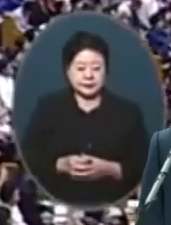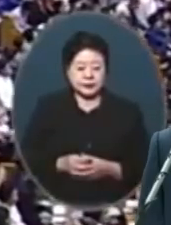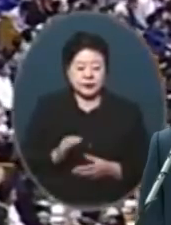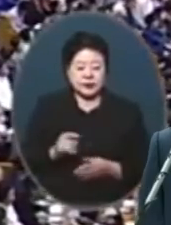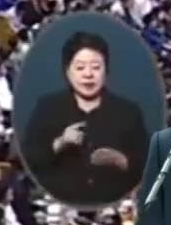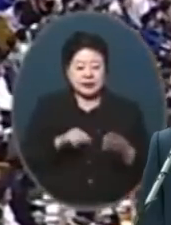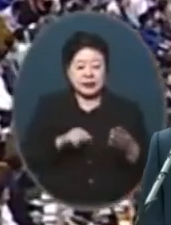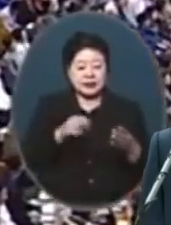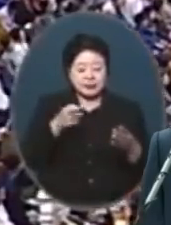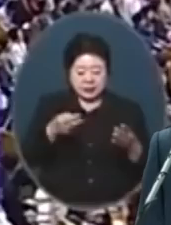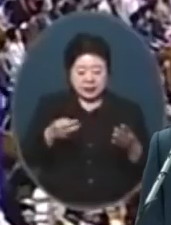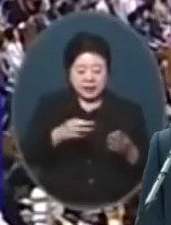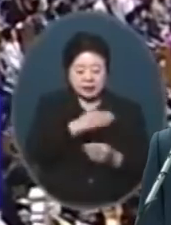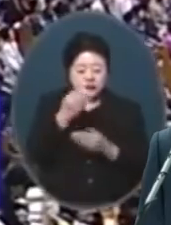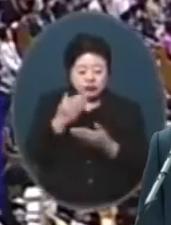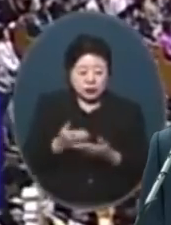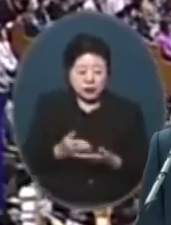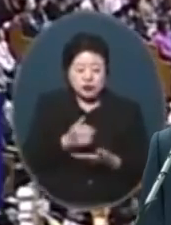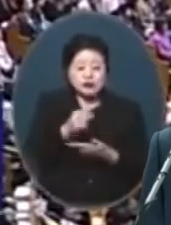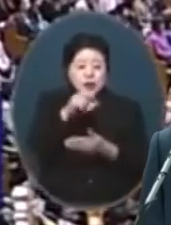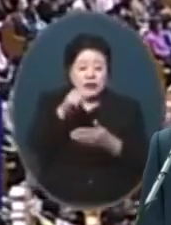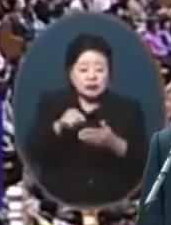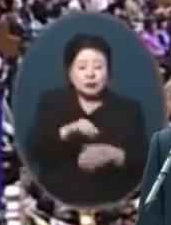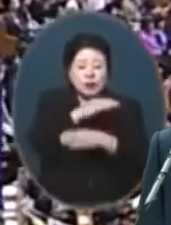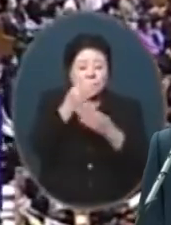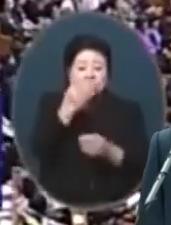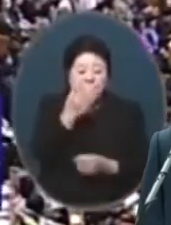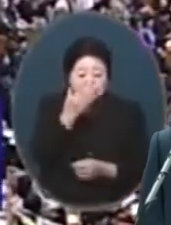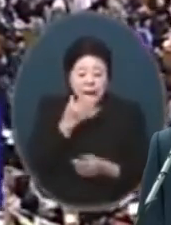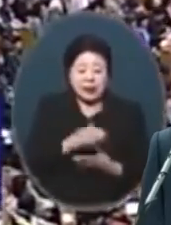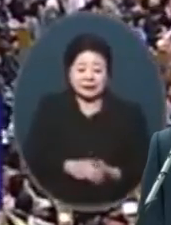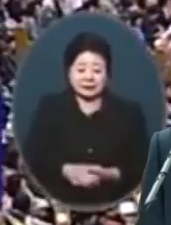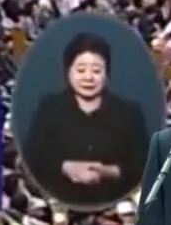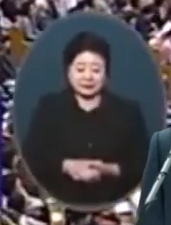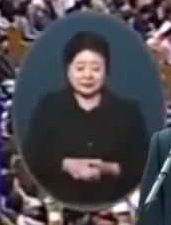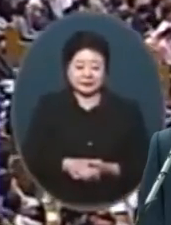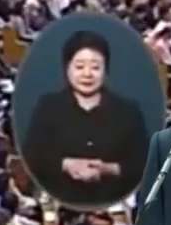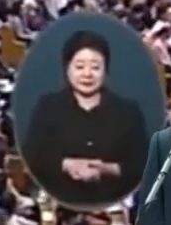빌립보서 4장 13절에 내게 능력 주신 자 안에서 내가 모든 것을 할 수 있느니라.